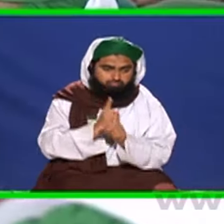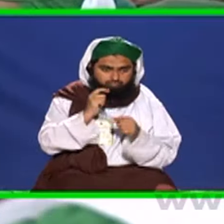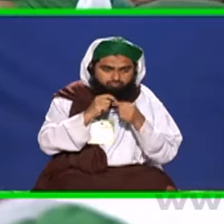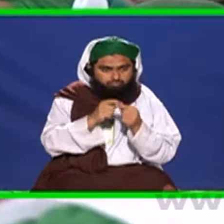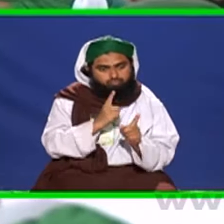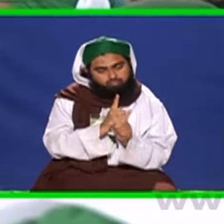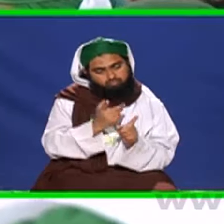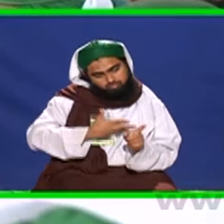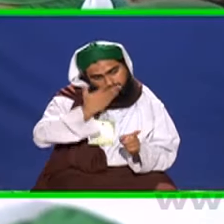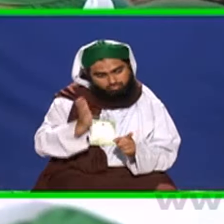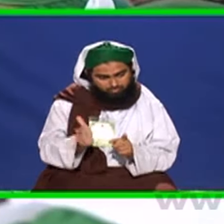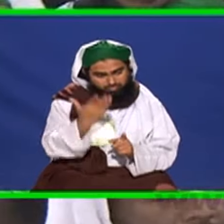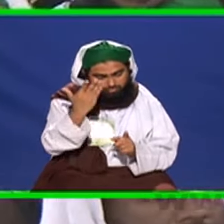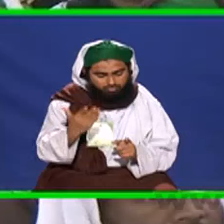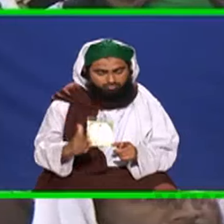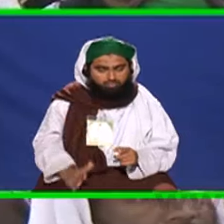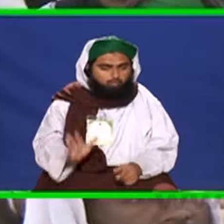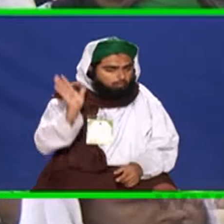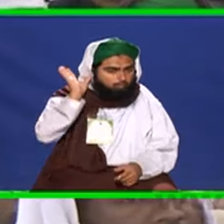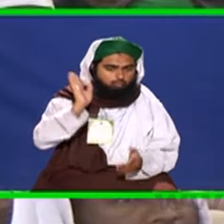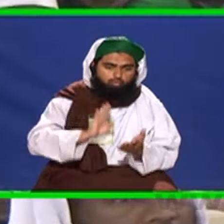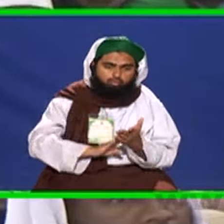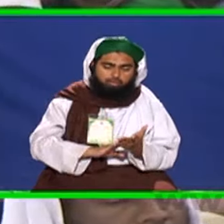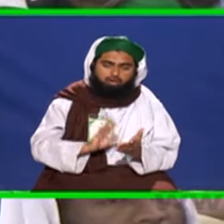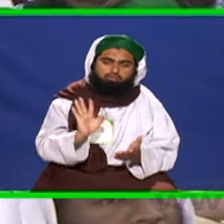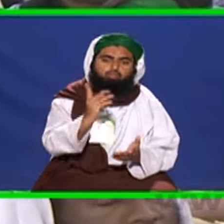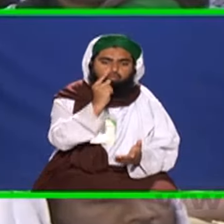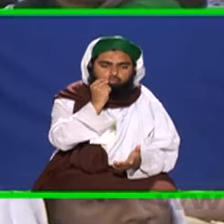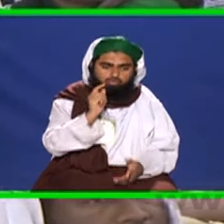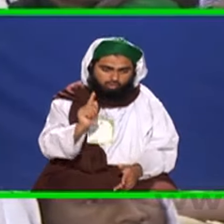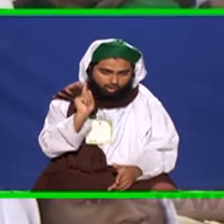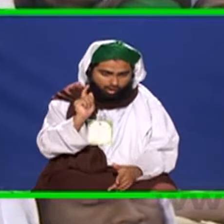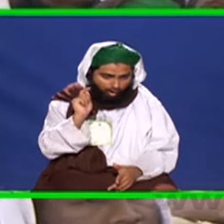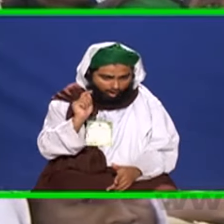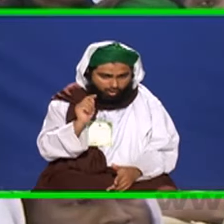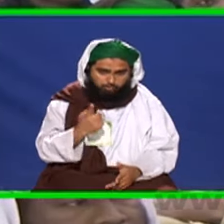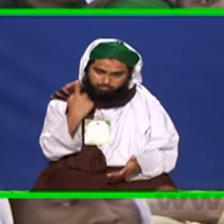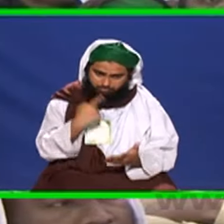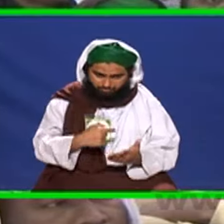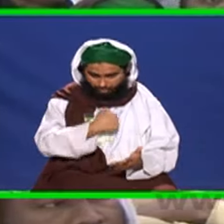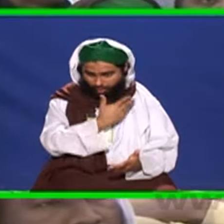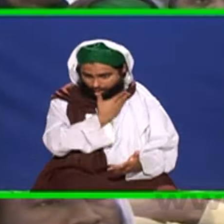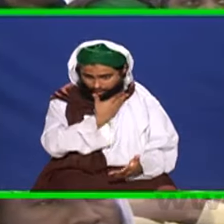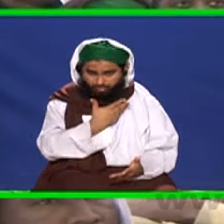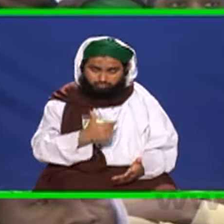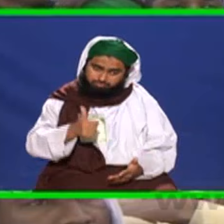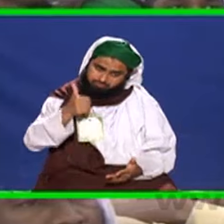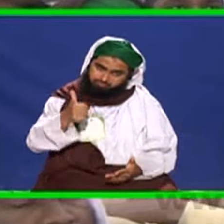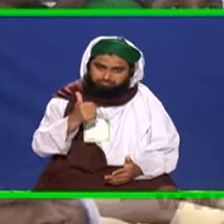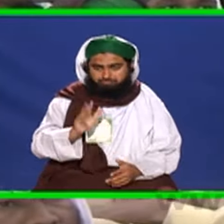عالم ہو اس سے پوچھ لینا, میری بات کی تصدیق کر لینا کہ مسلمان کسی کام کو اچھا سمجھ کر